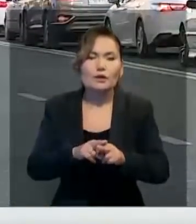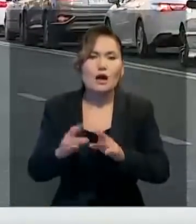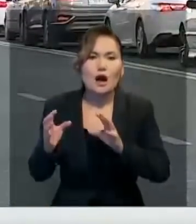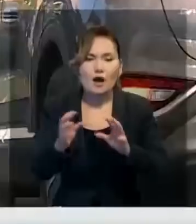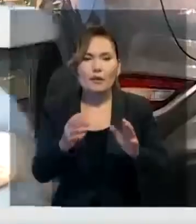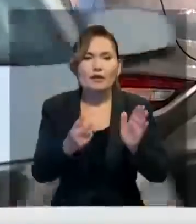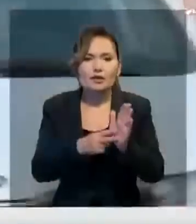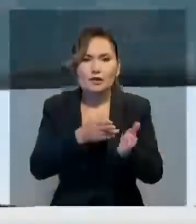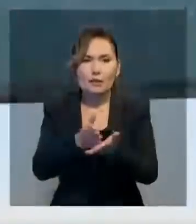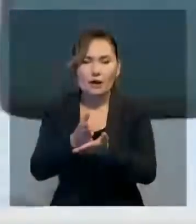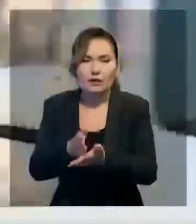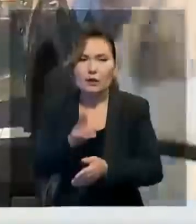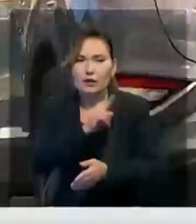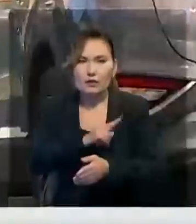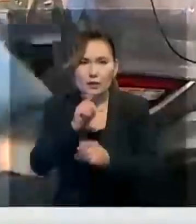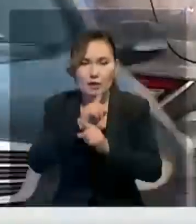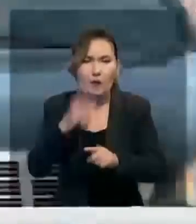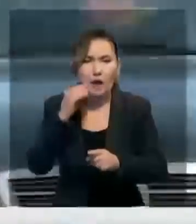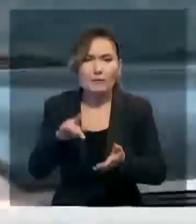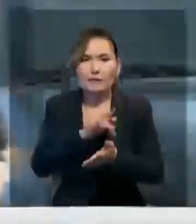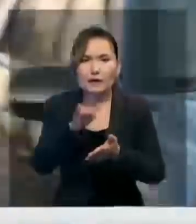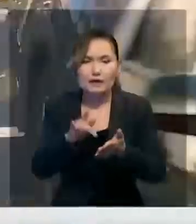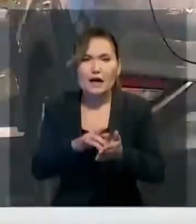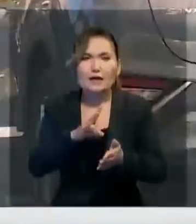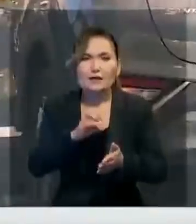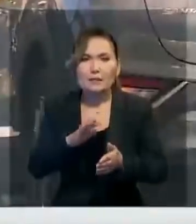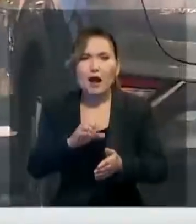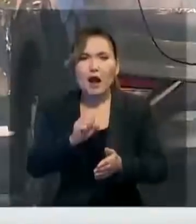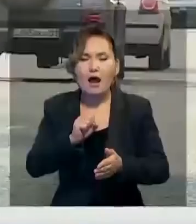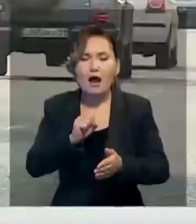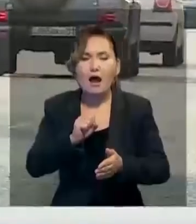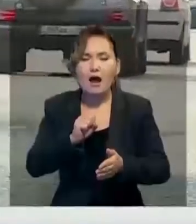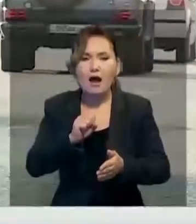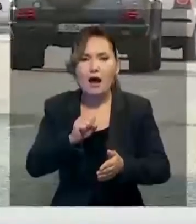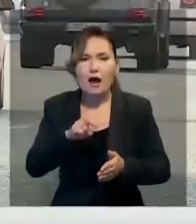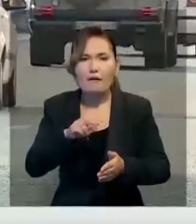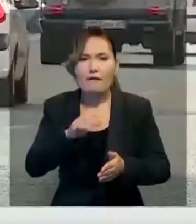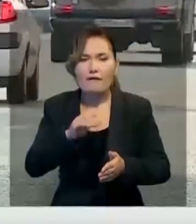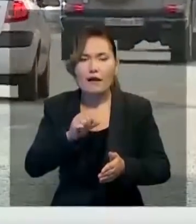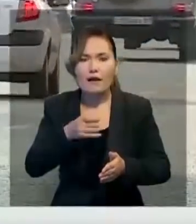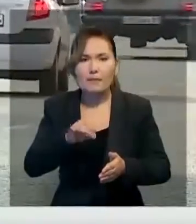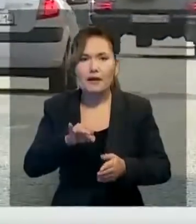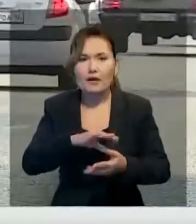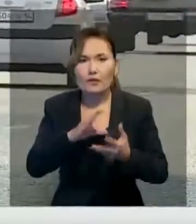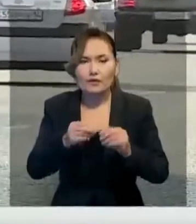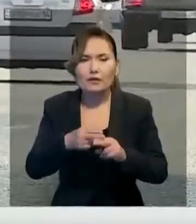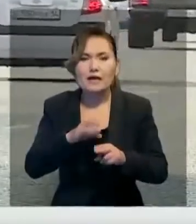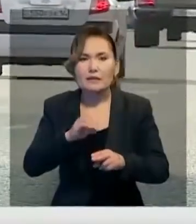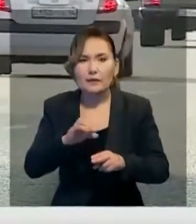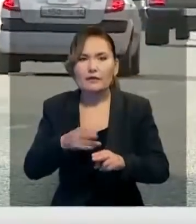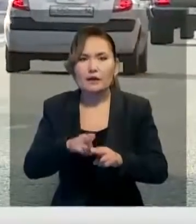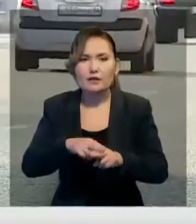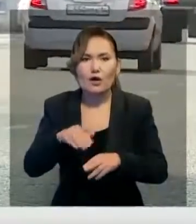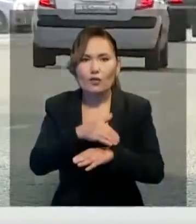7 бағыт бойынша жүрмейді. Ал Алматыда Назарбаев, Әл-Фараби, Достық даңғылдары, Сайын, Байтұрсын, Сонов, Сәтпаев және